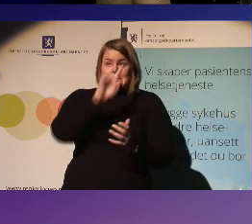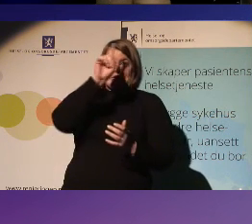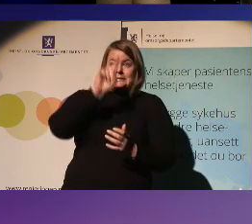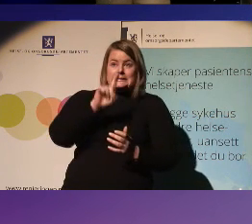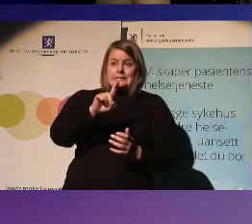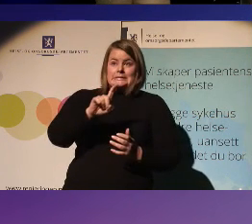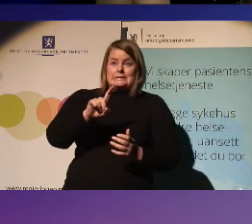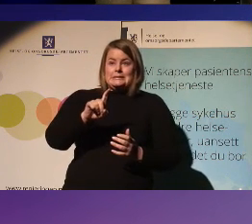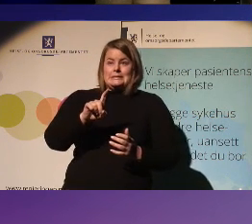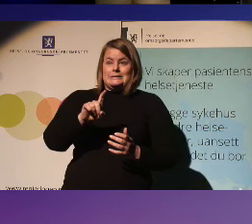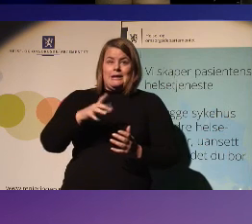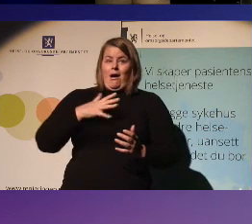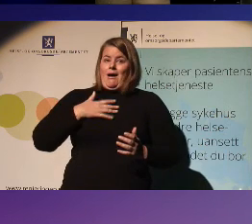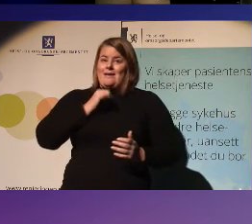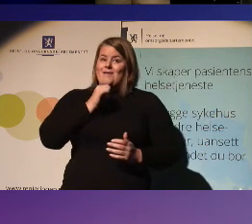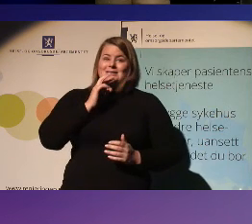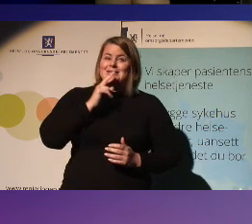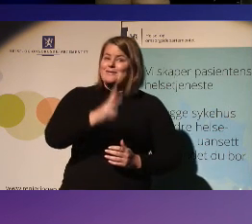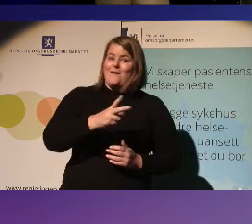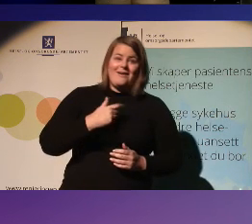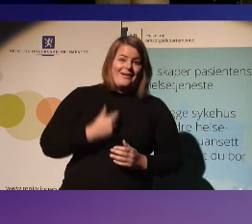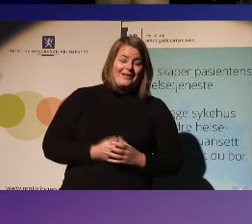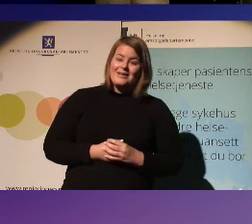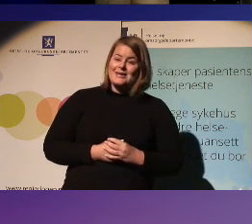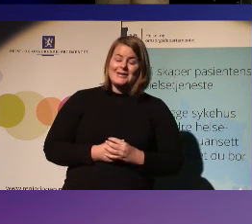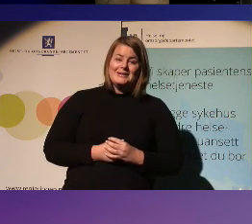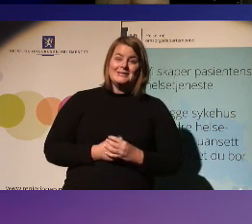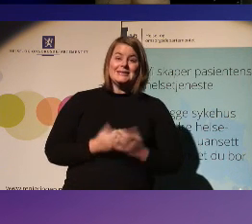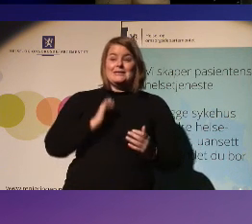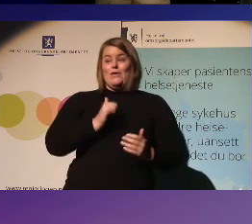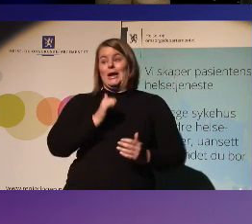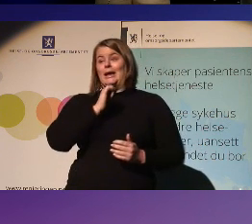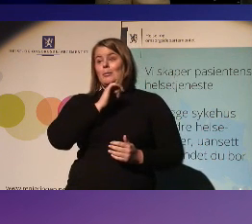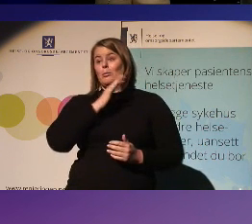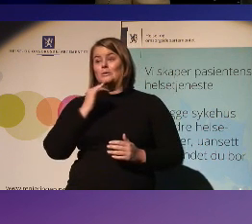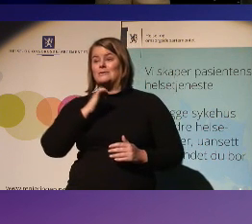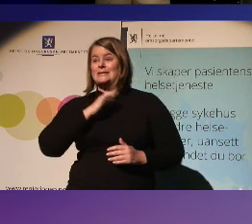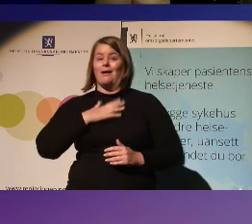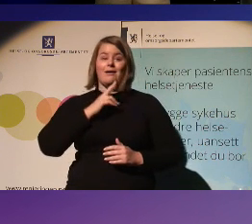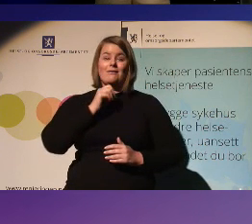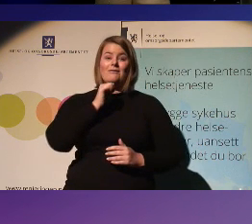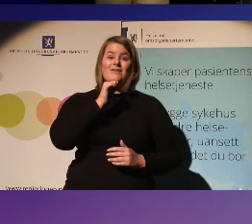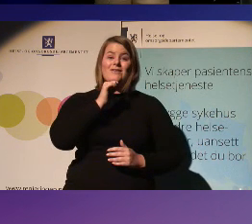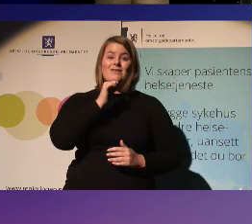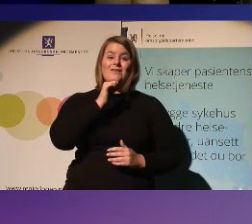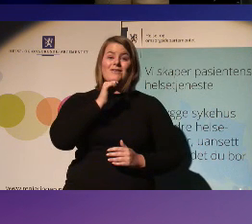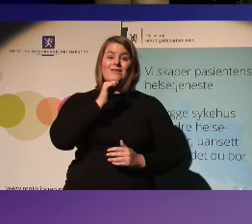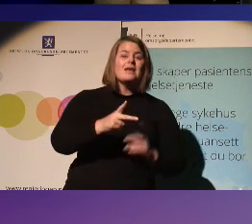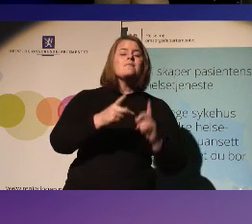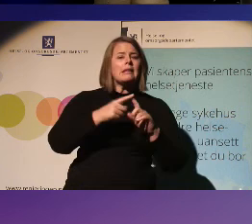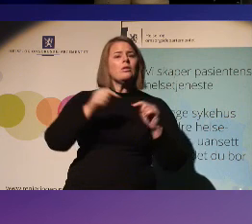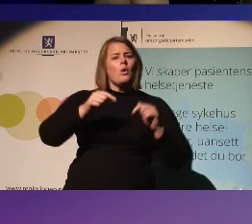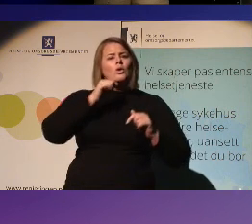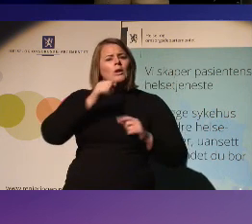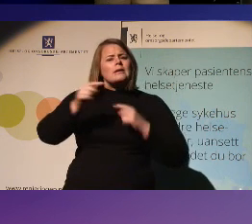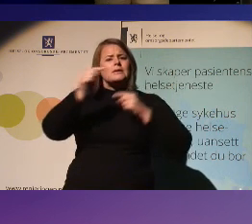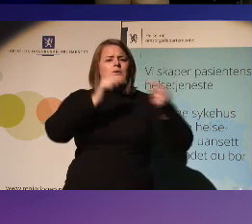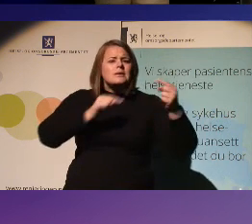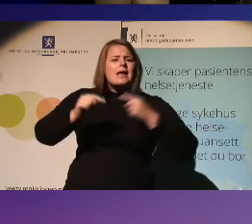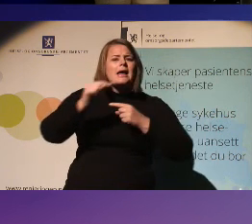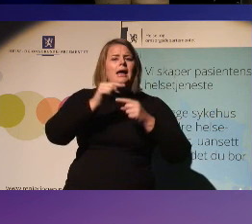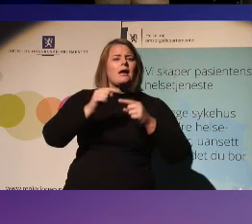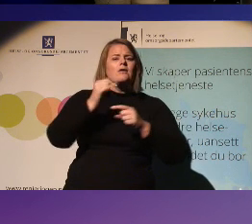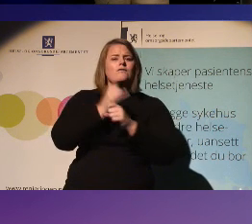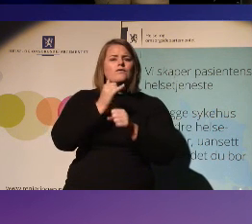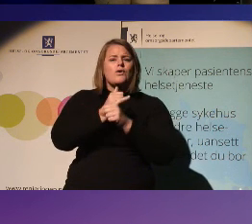Jeg sitter dessverre ikke med fasiten. Det hadde jo vært morsomt selvfølgelig. Men vi må sette oss ned og diskutere hvordan skal vi klare å få et